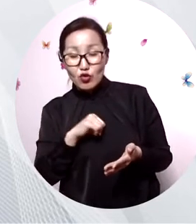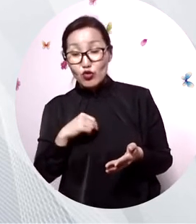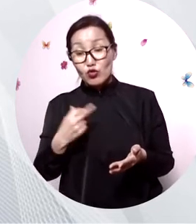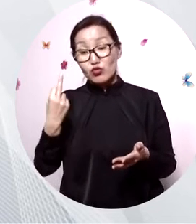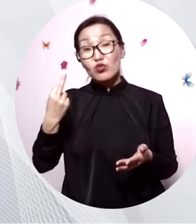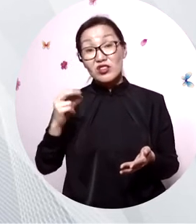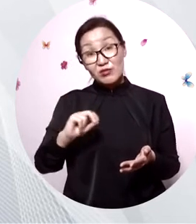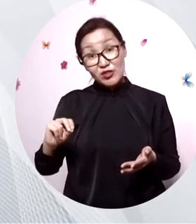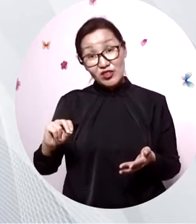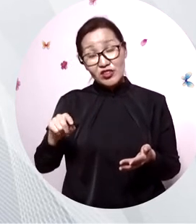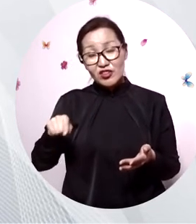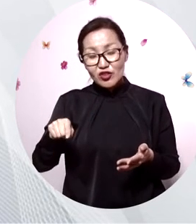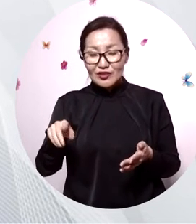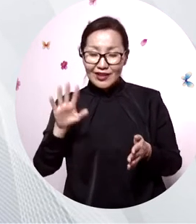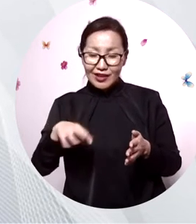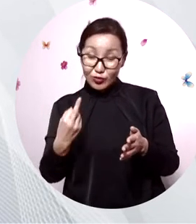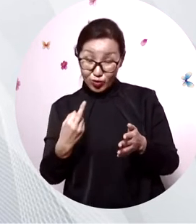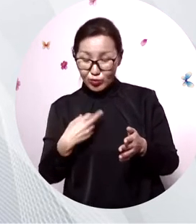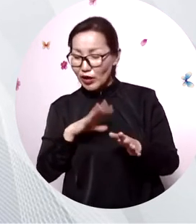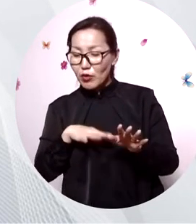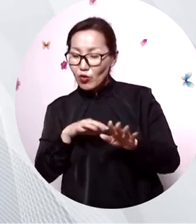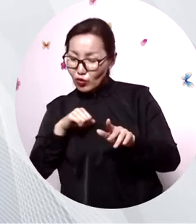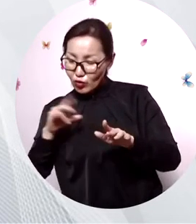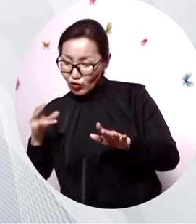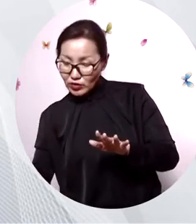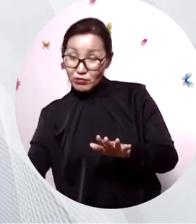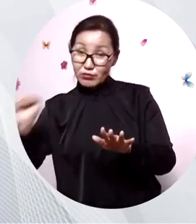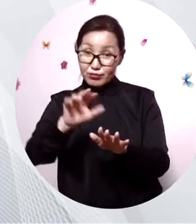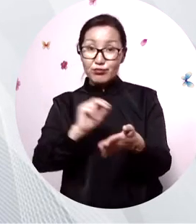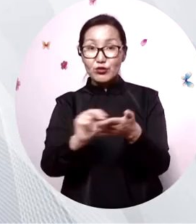дунд зэрэг гэж биччихэд дараа нь түүнийгээ нөхөд авах боломжтой.